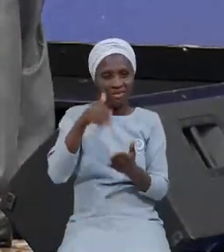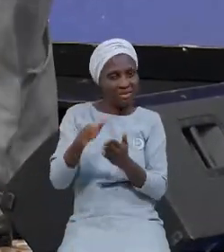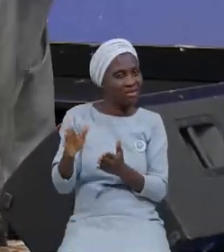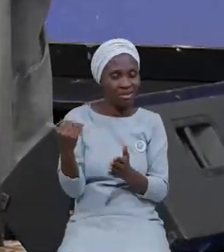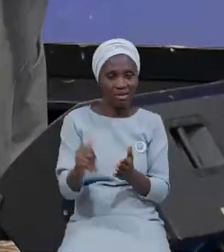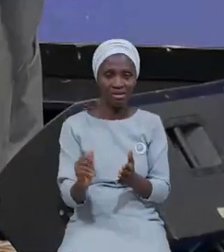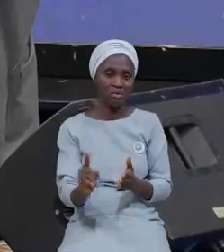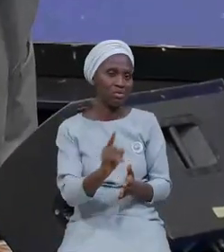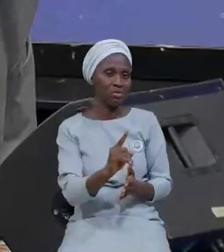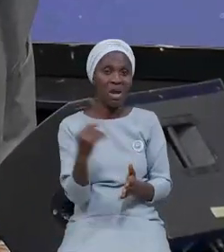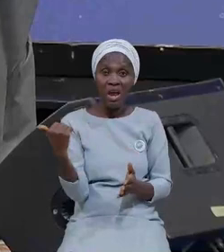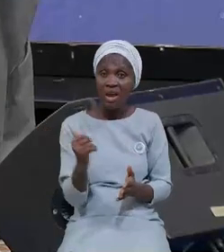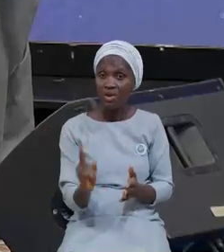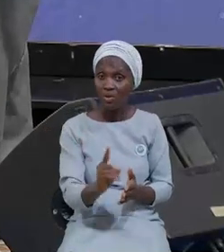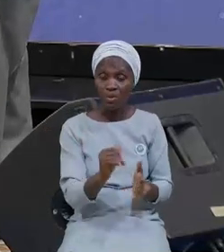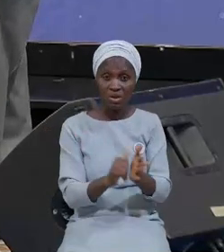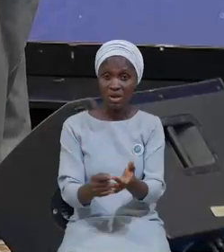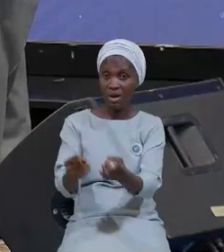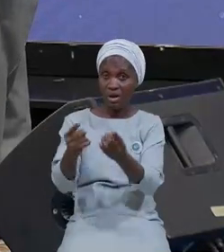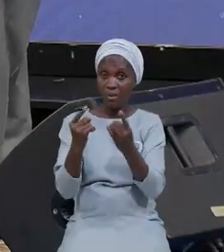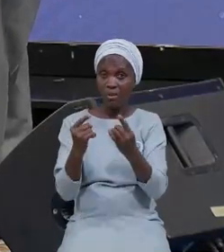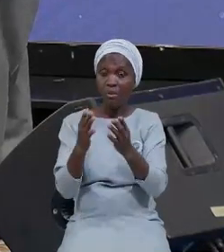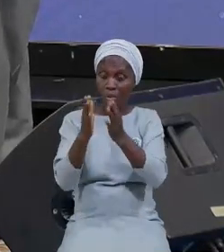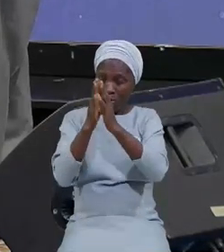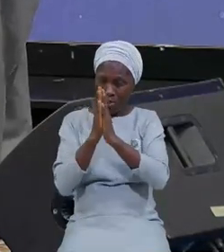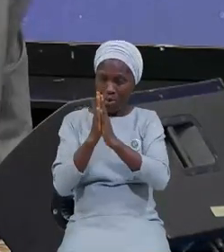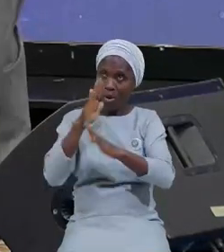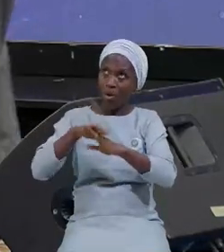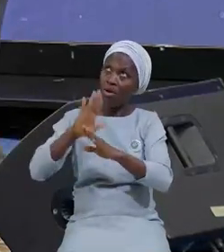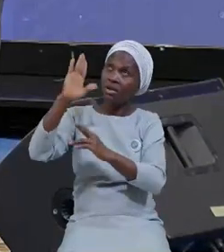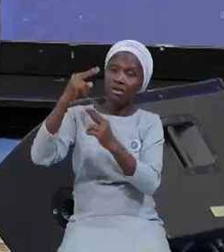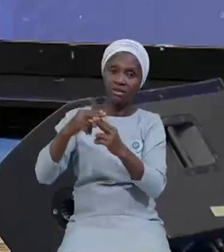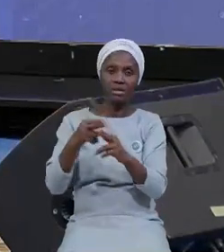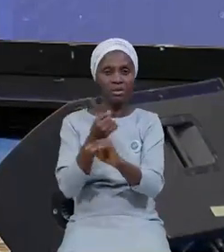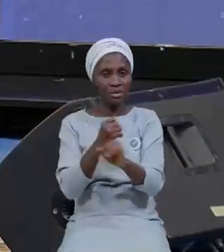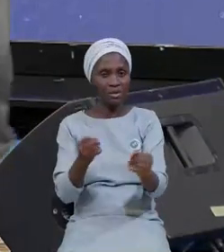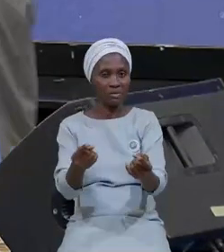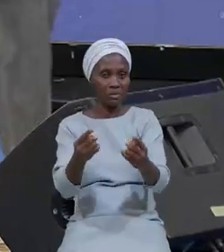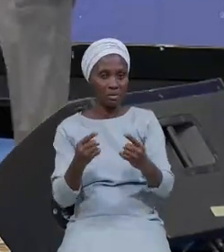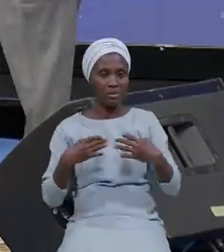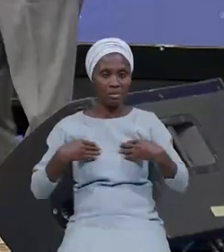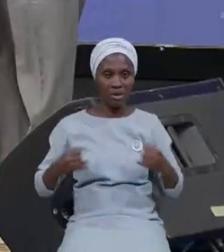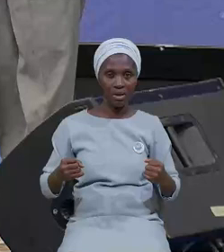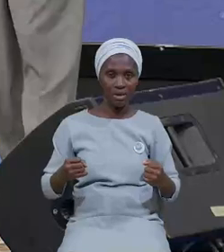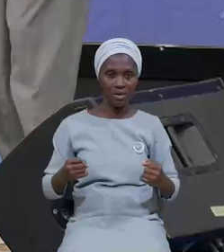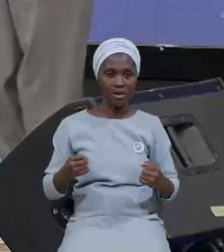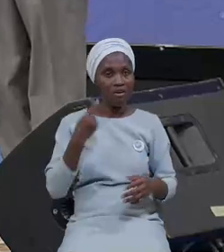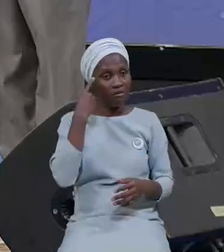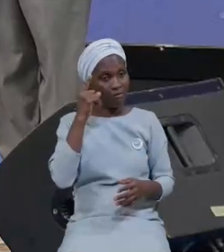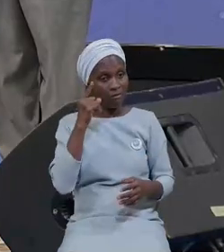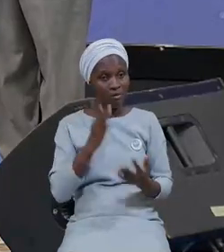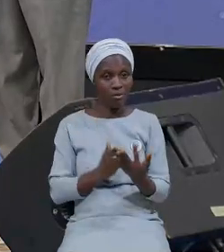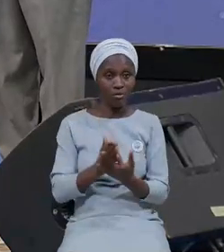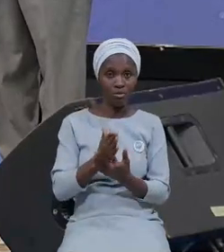personne quiconque vient quiconque invoque son nom le salut vient la guérison vient car par